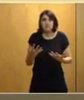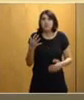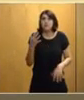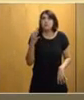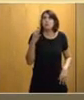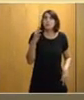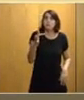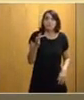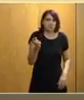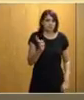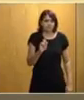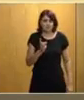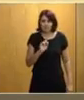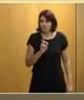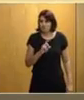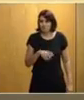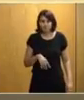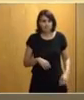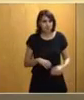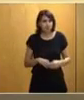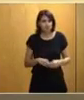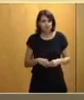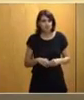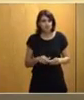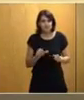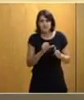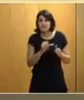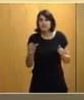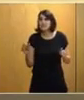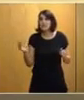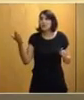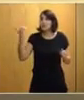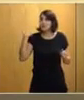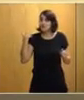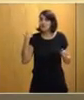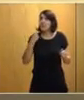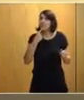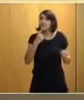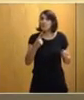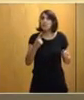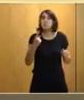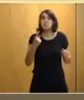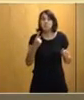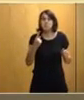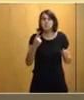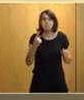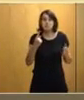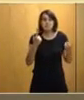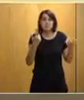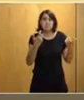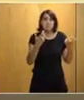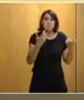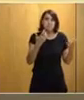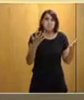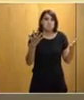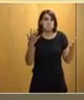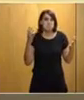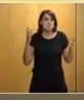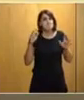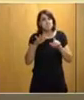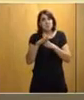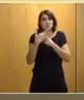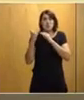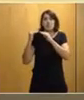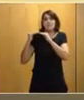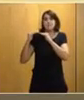positiva. No és positiva. La setmana passada us comentava que portàvem en una situació estable o